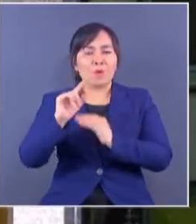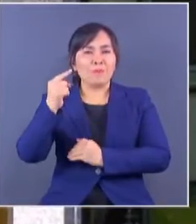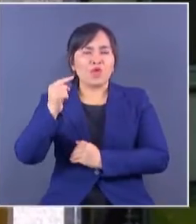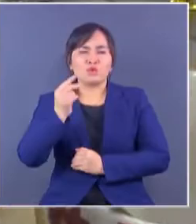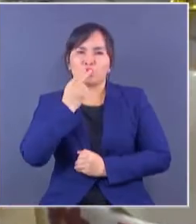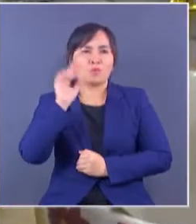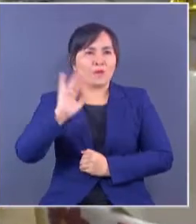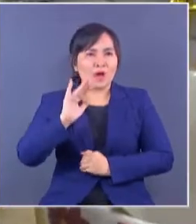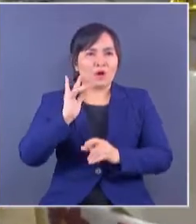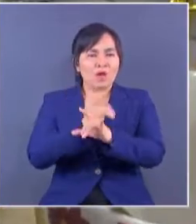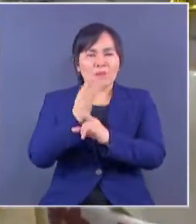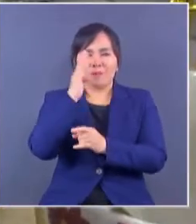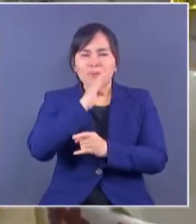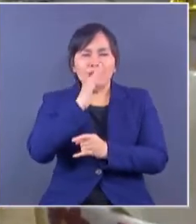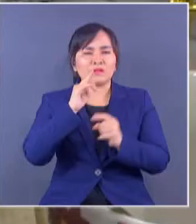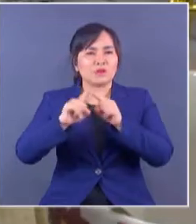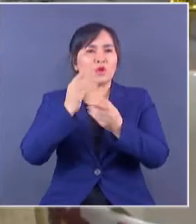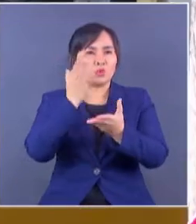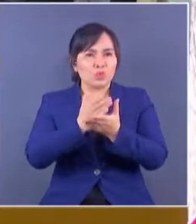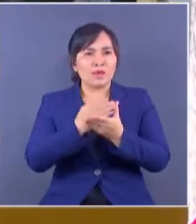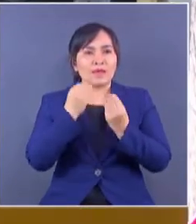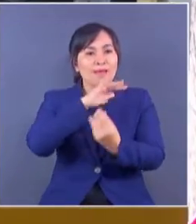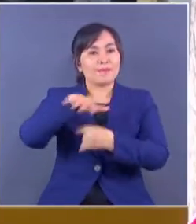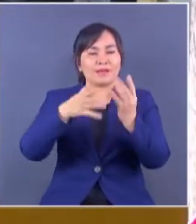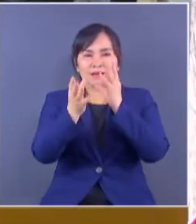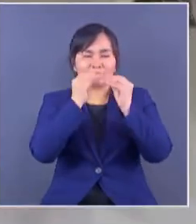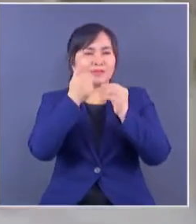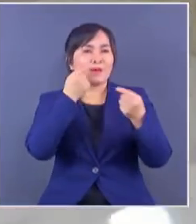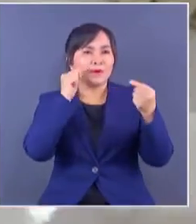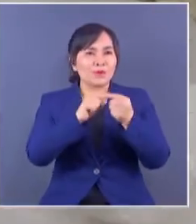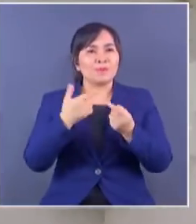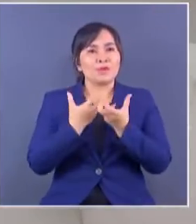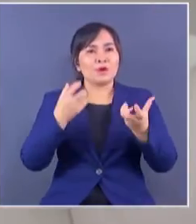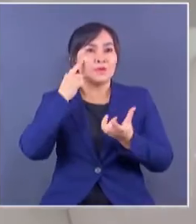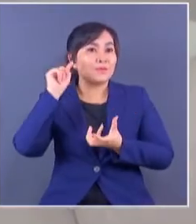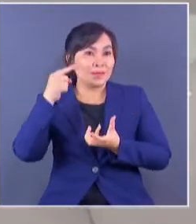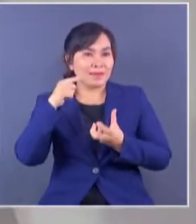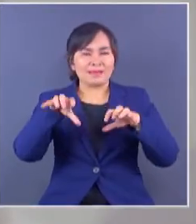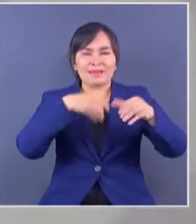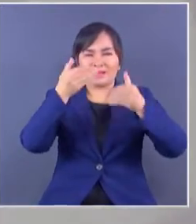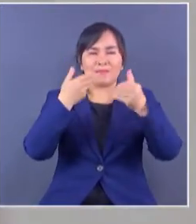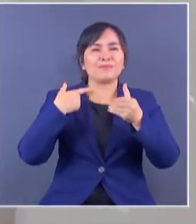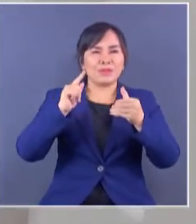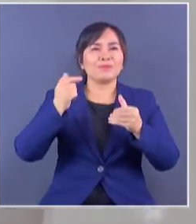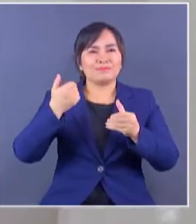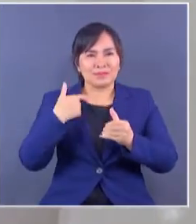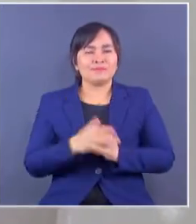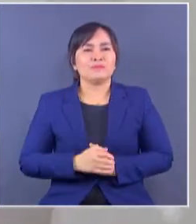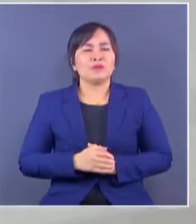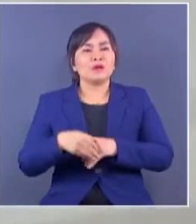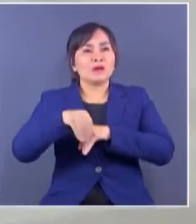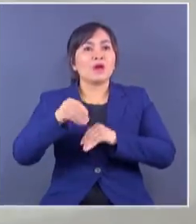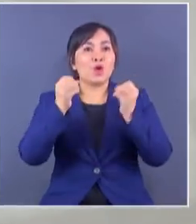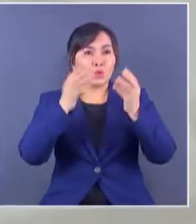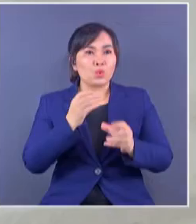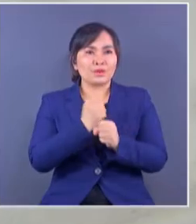ไกลแอลกอฮอล์ทั้งสร้างบรรยากาศการเรียนรู้มีนวัตกรรมและกิจกรรมที่เป็นประโยชน์ส่วนเครือข่ายครูจะทำง